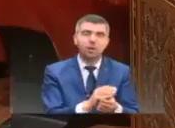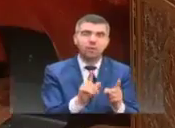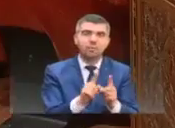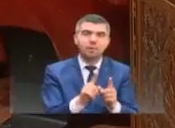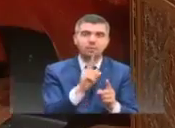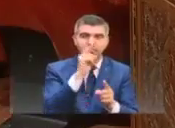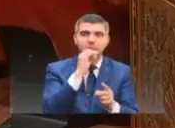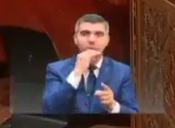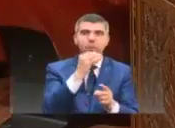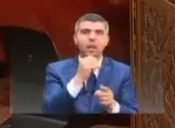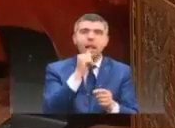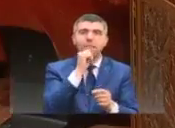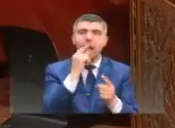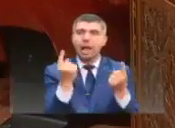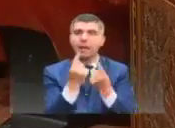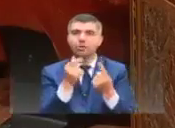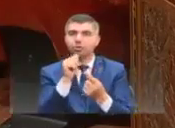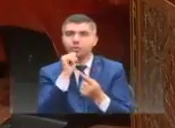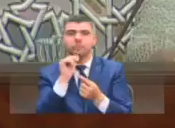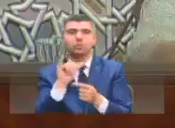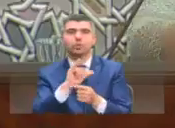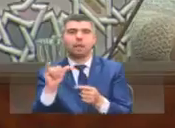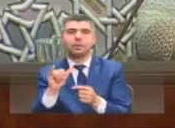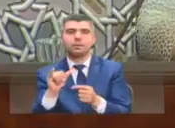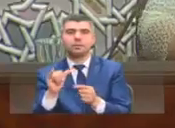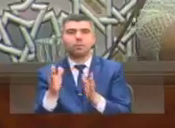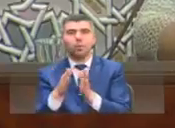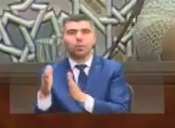المياه الاعتيادية. شكرا لكم سيد النائب. شكرا سيدة كاتبة